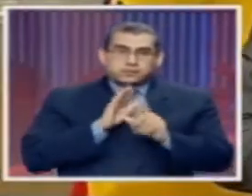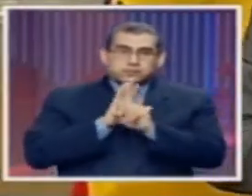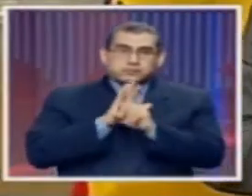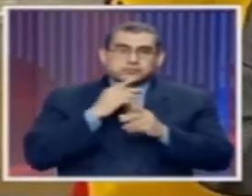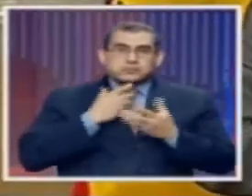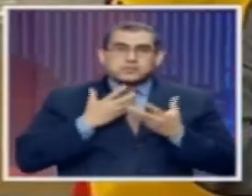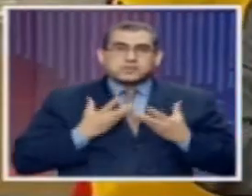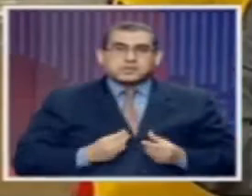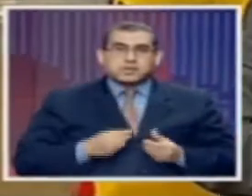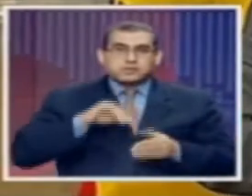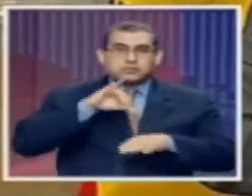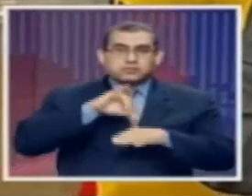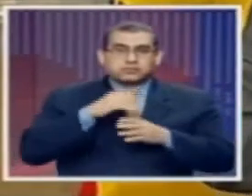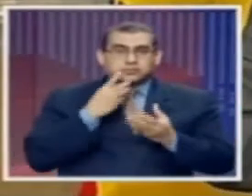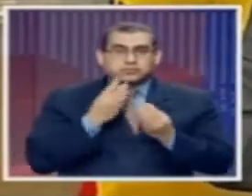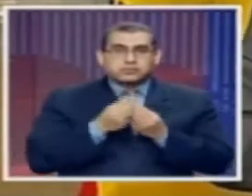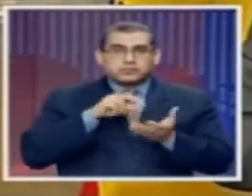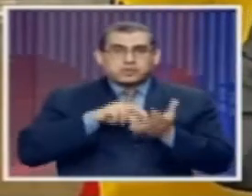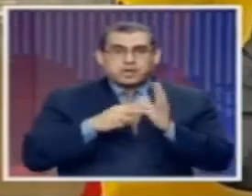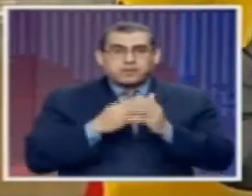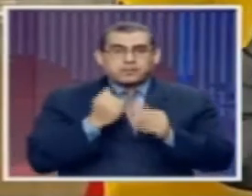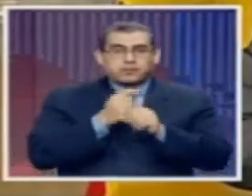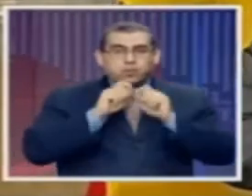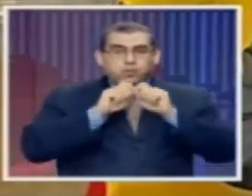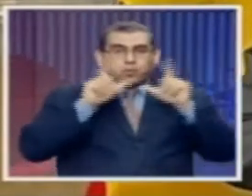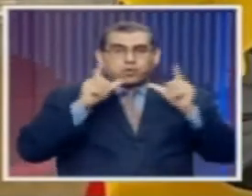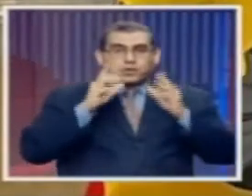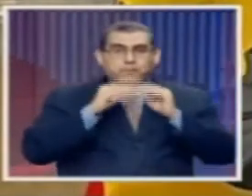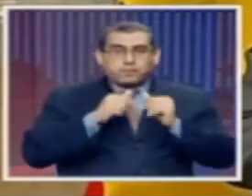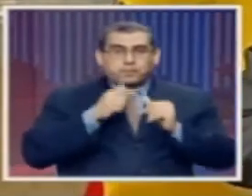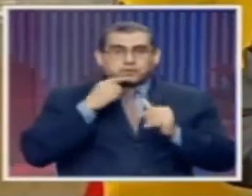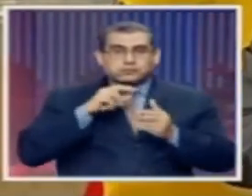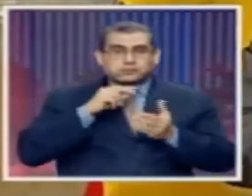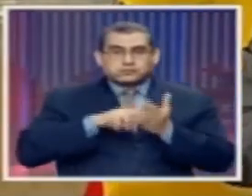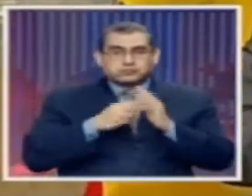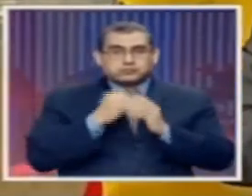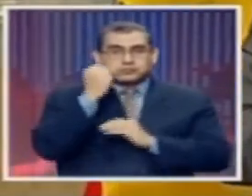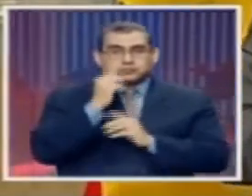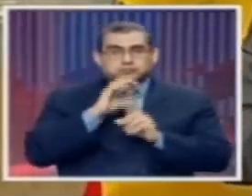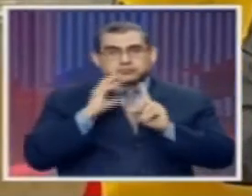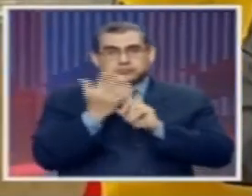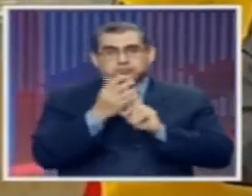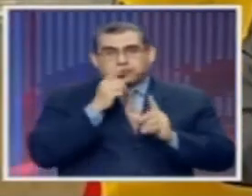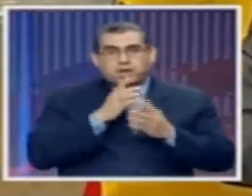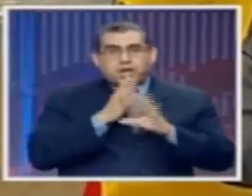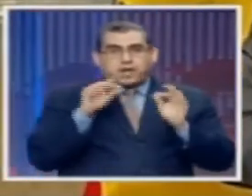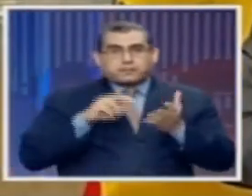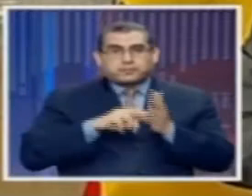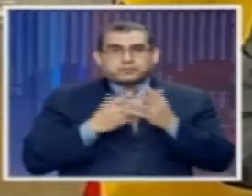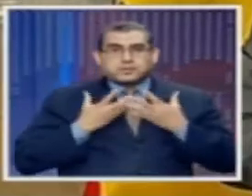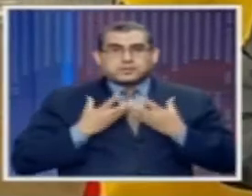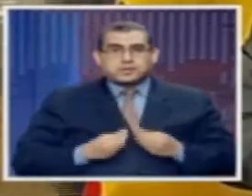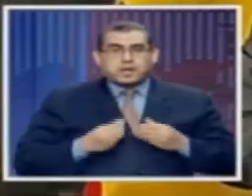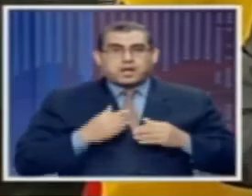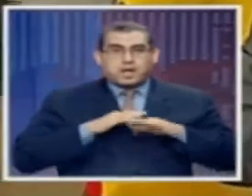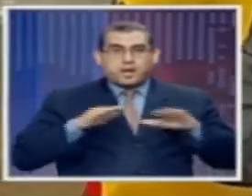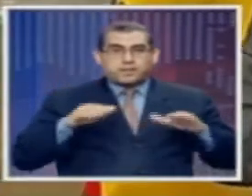الاستقرار في منطقة الشرق الأوسط في ضوء دور مصر المحوري كركيزة للاستقرار والأمن